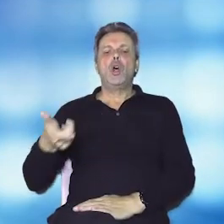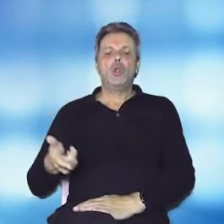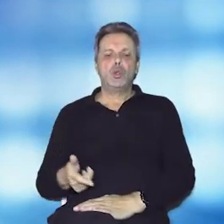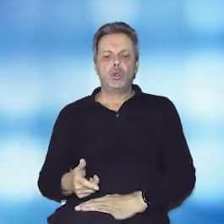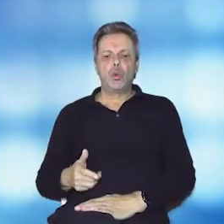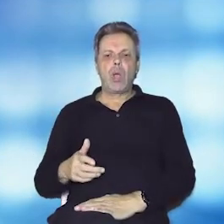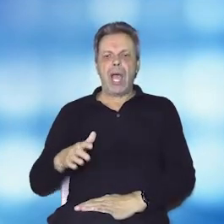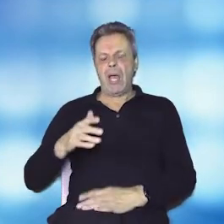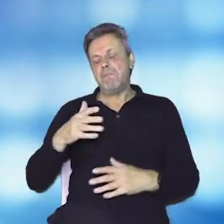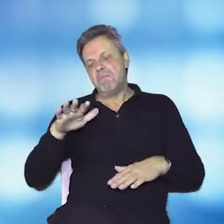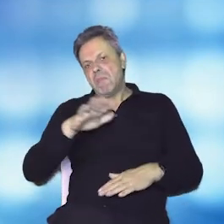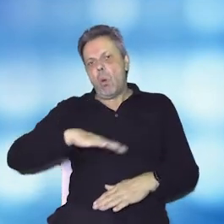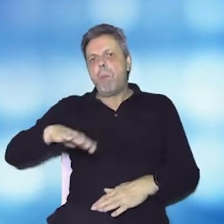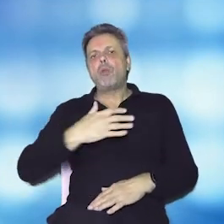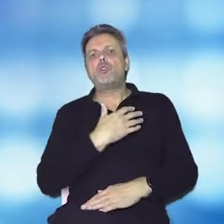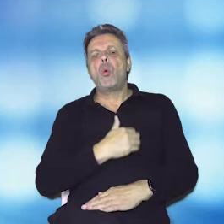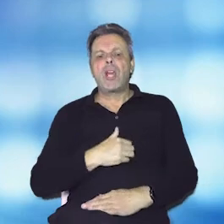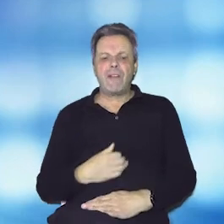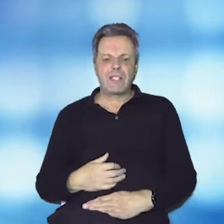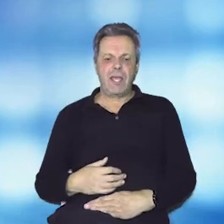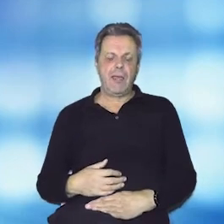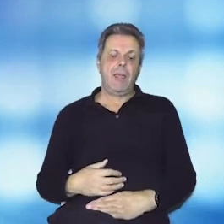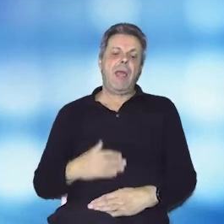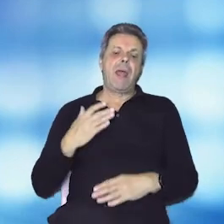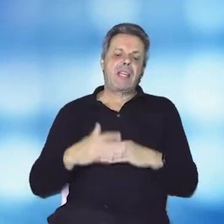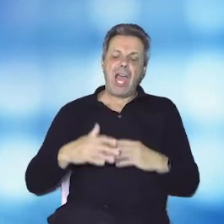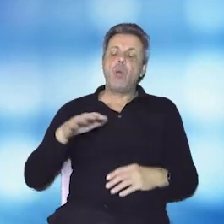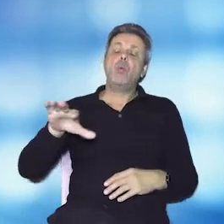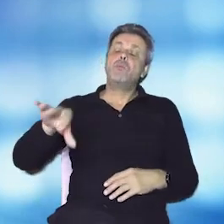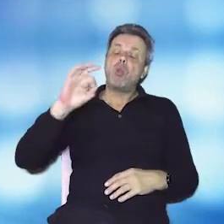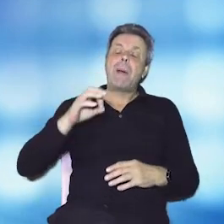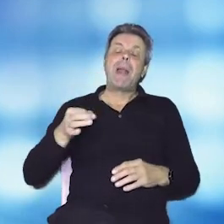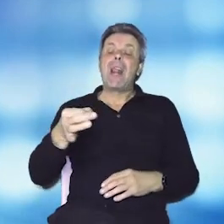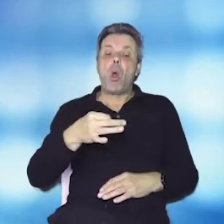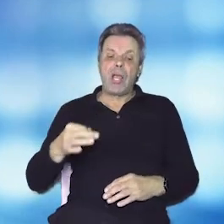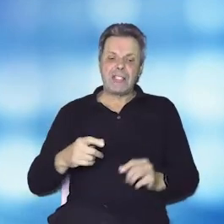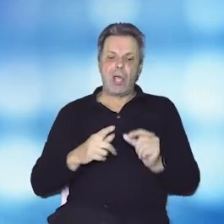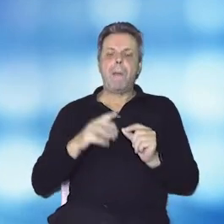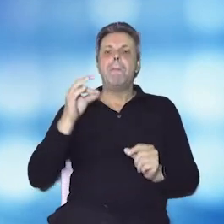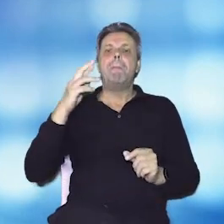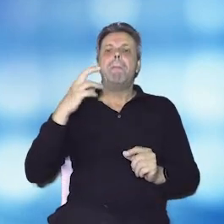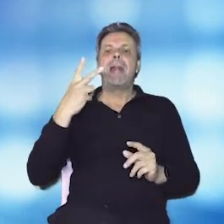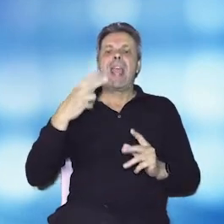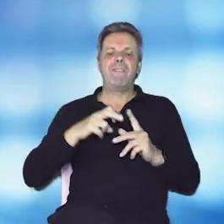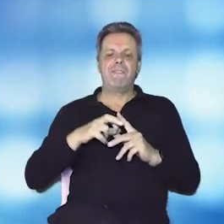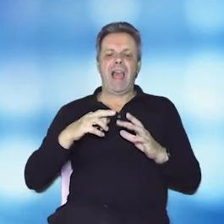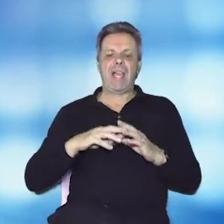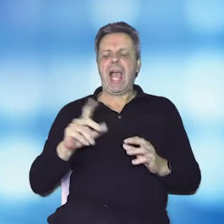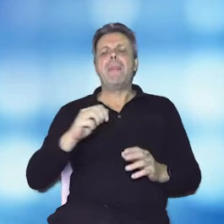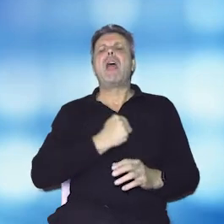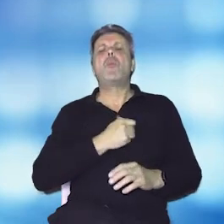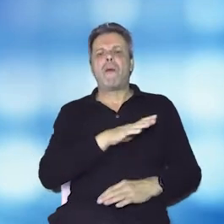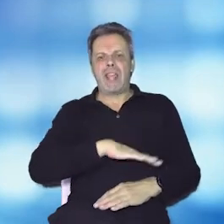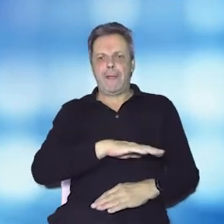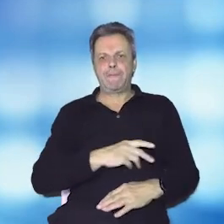negdje na području Hrvatske. U konačnici je u Hrvatskoj bila odabrana lokacija Prevlaka, ne Prevlaka kod